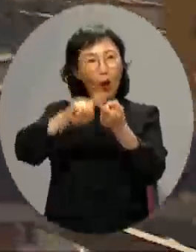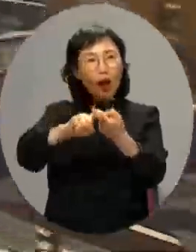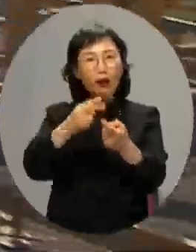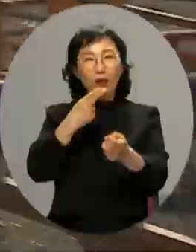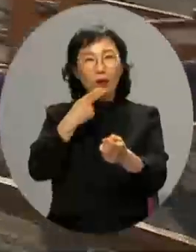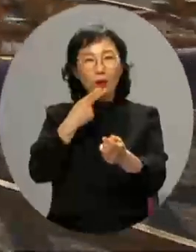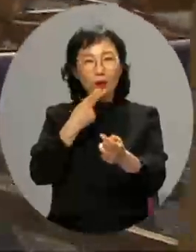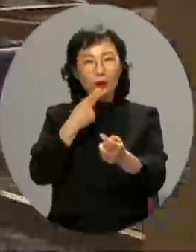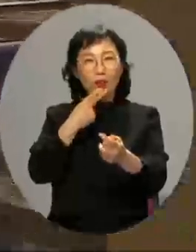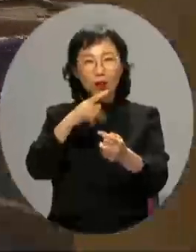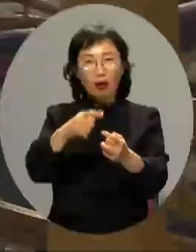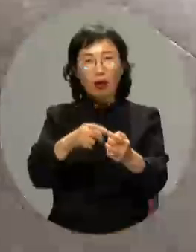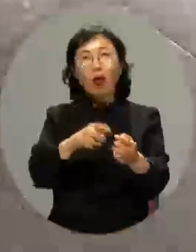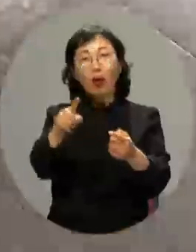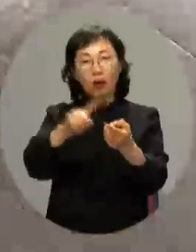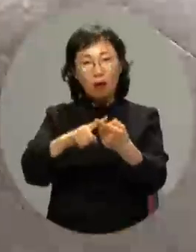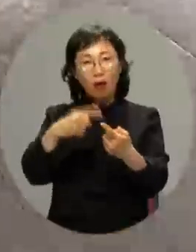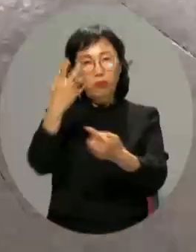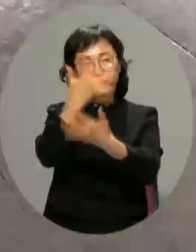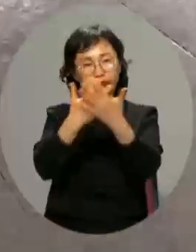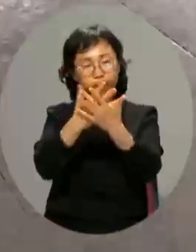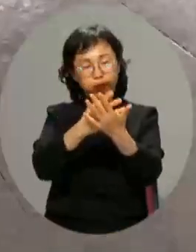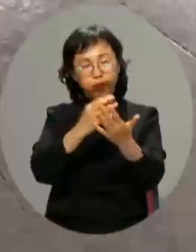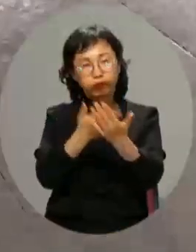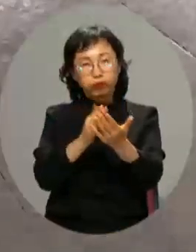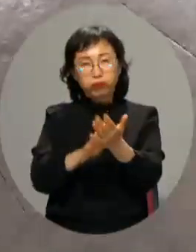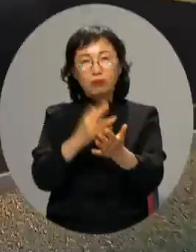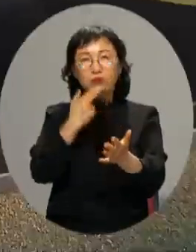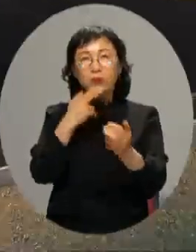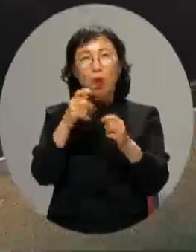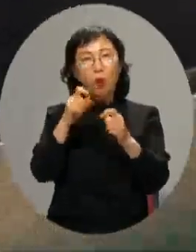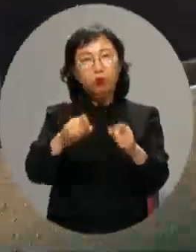안전은 뒷전이고 항구적인 시설 개선 대책도